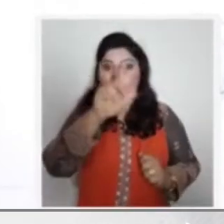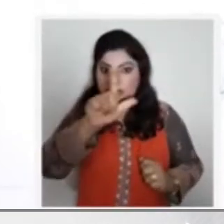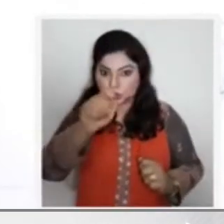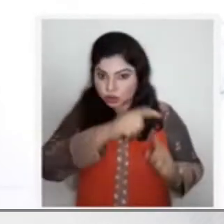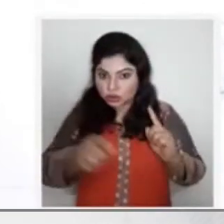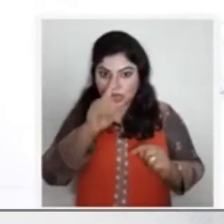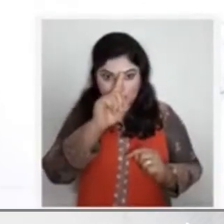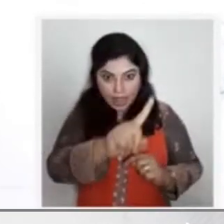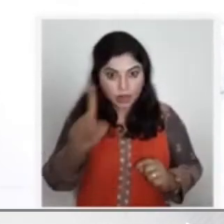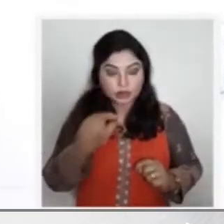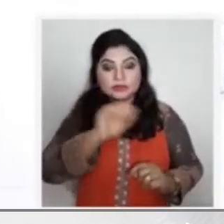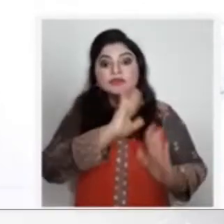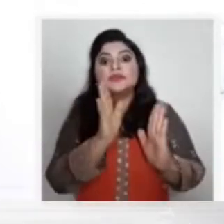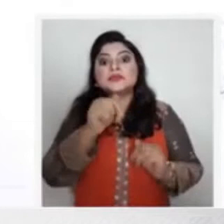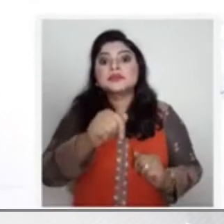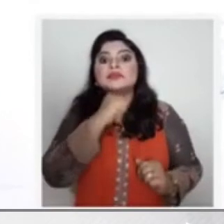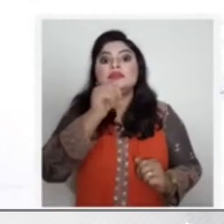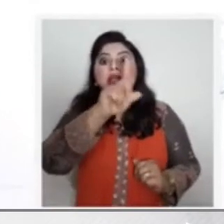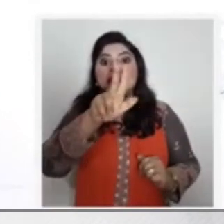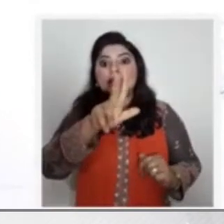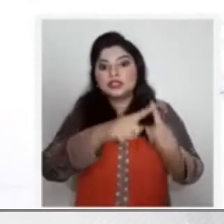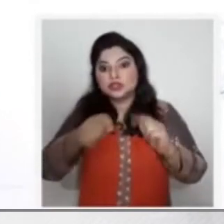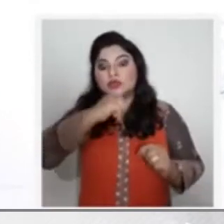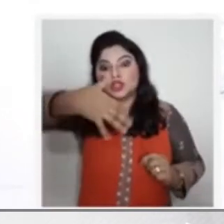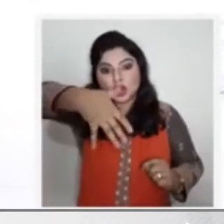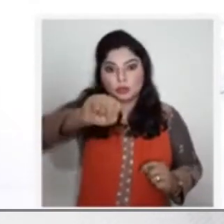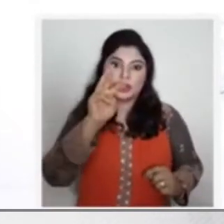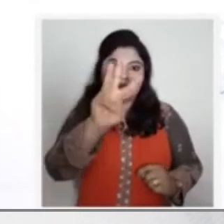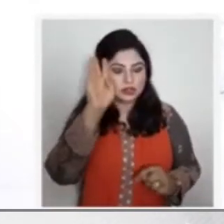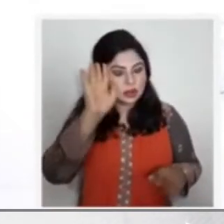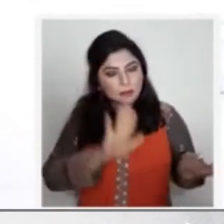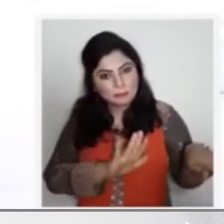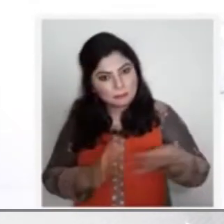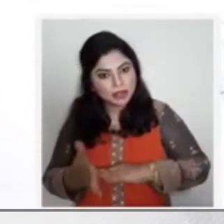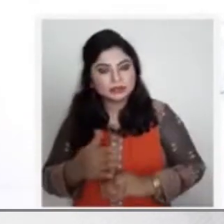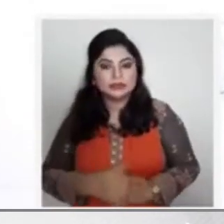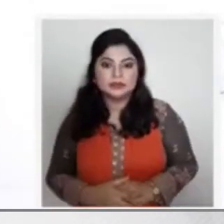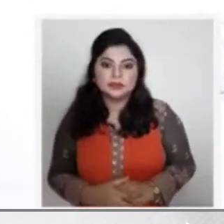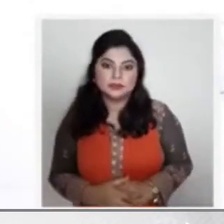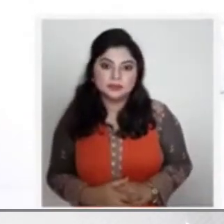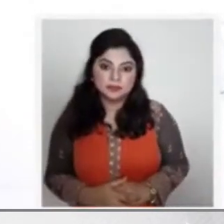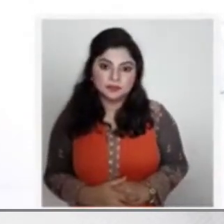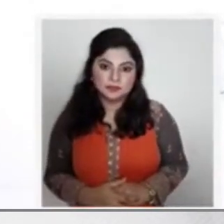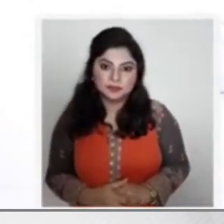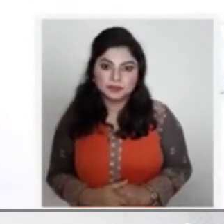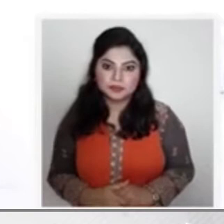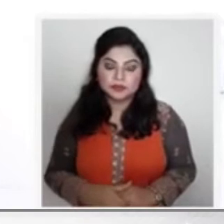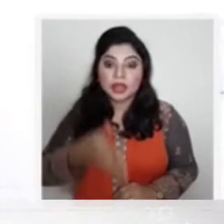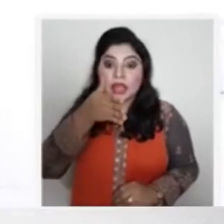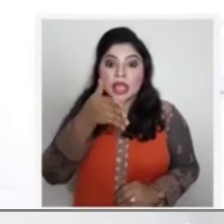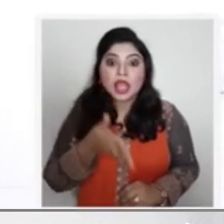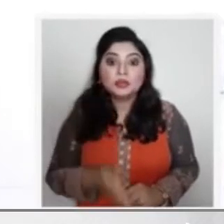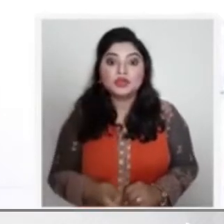৫জন, ৫১-৬০ ১১ জন, ৬১-৭০ ১১ জন, ৭১-৮০ ৭ জন এবং